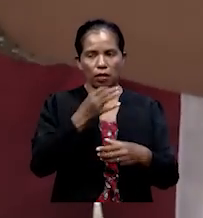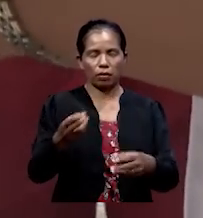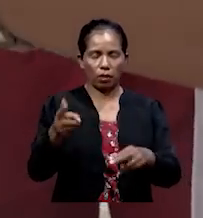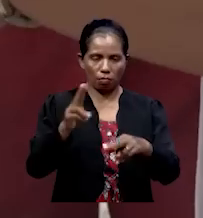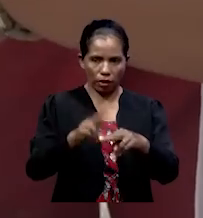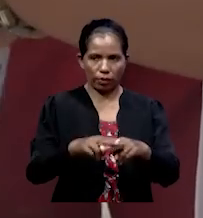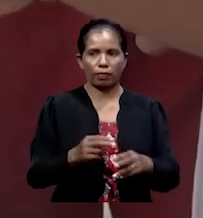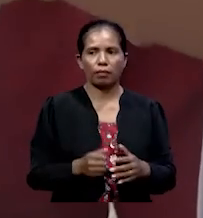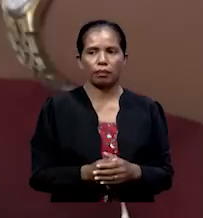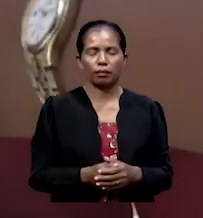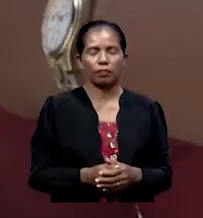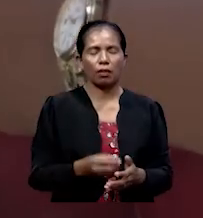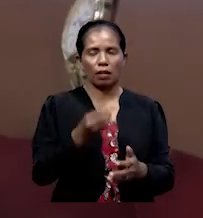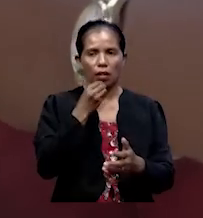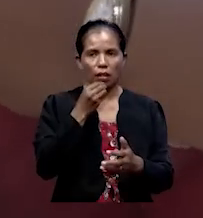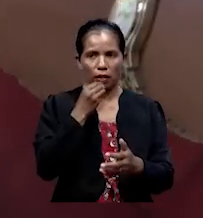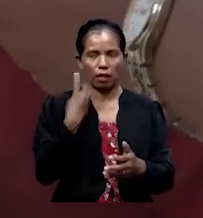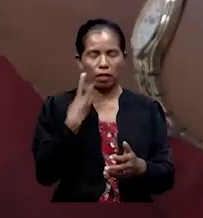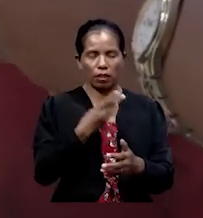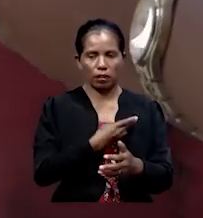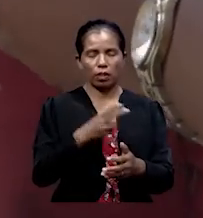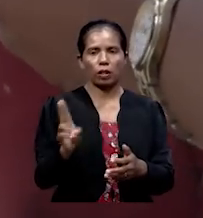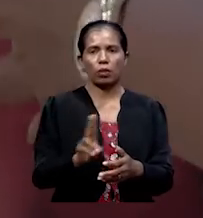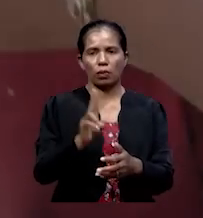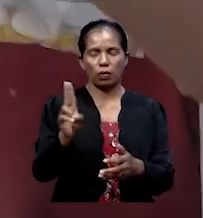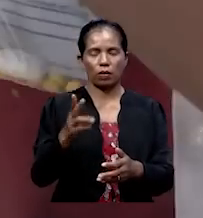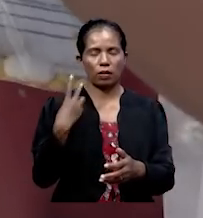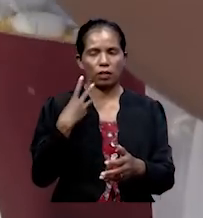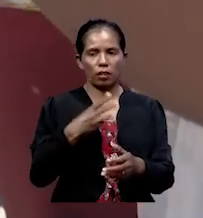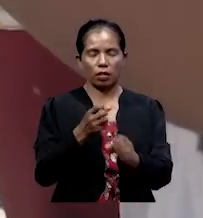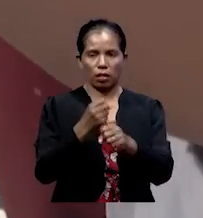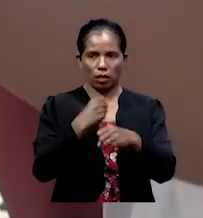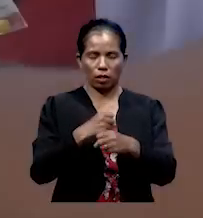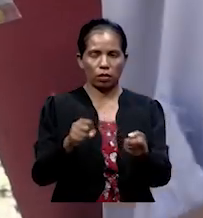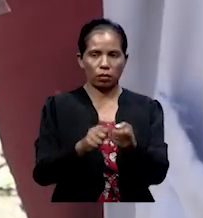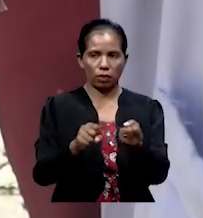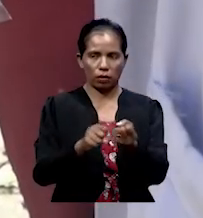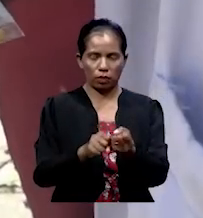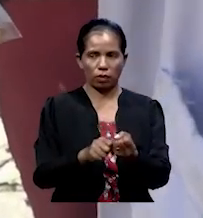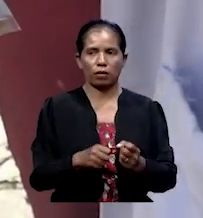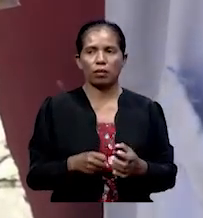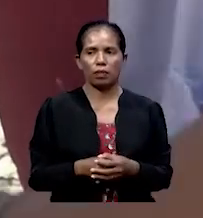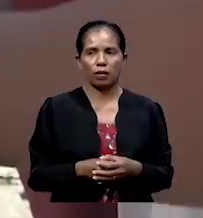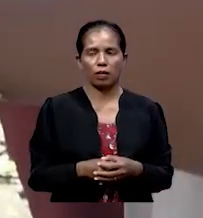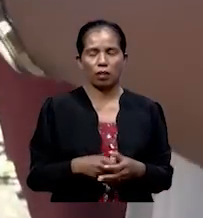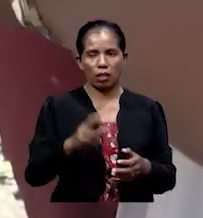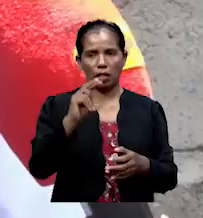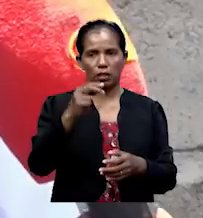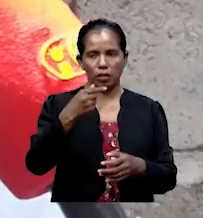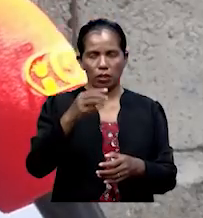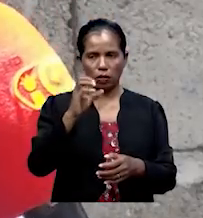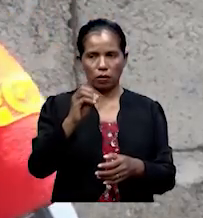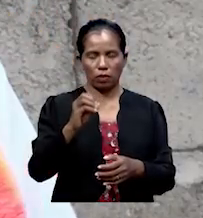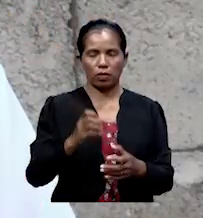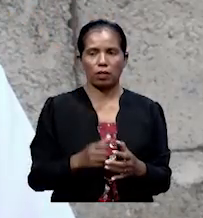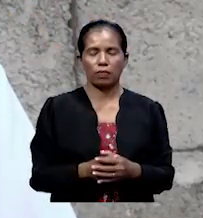tang. Aham plan pinat aham nebe ma ita uza iha tene ma produs komplet tana suporta usi ita nebe. Enjo sira. Ida ne